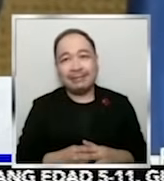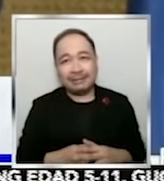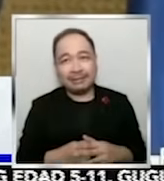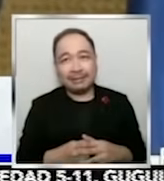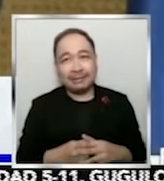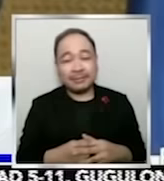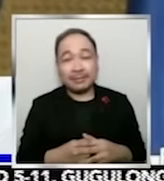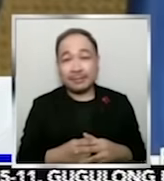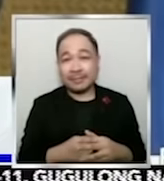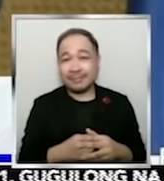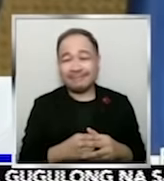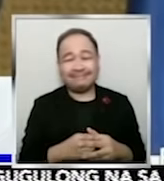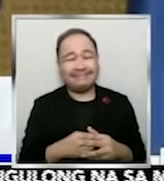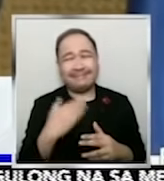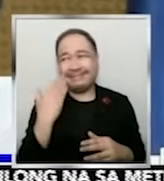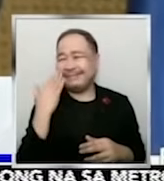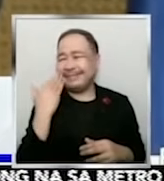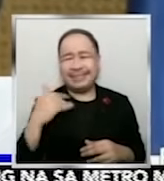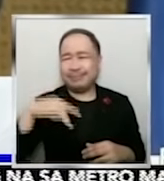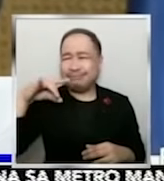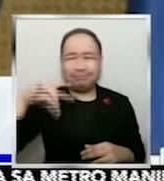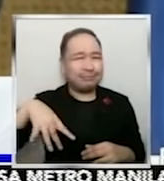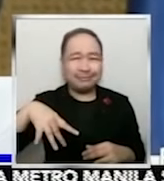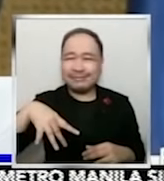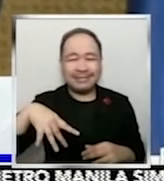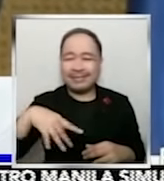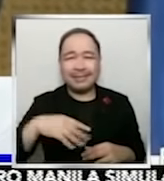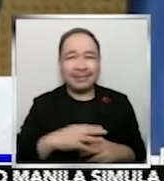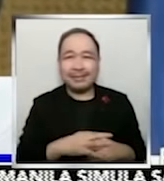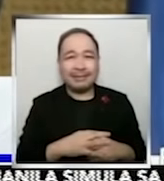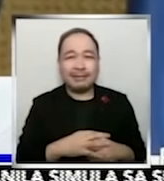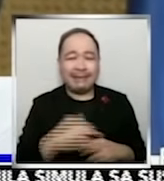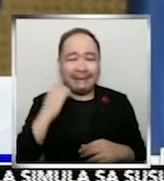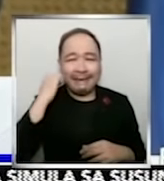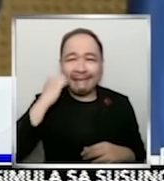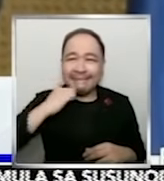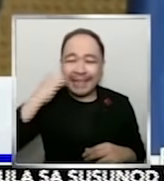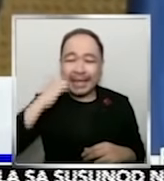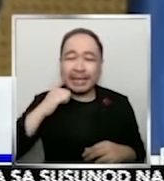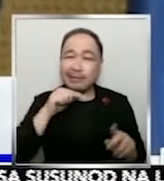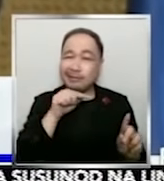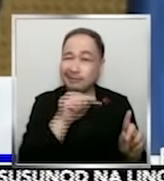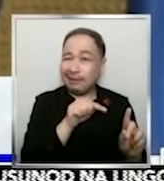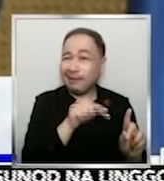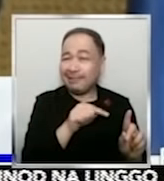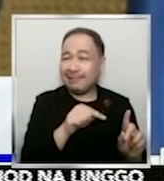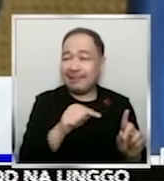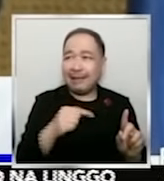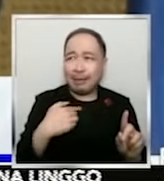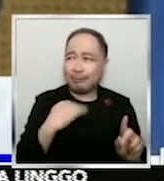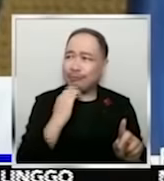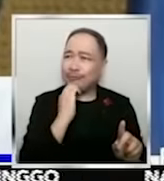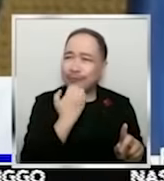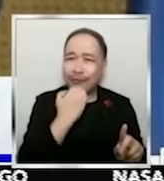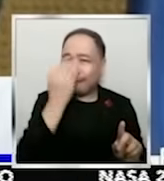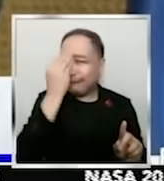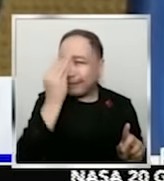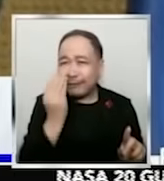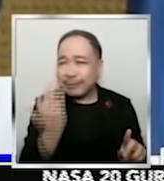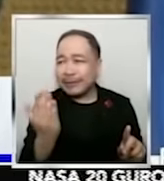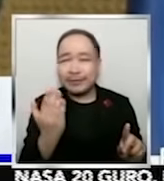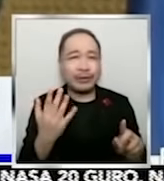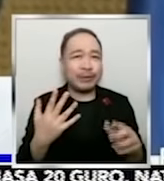Kulang na kulang. Every day, may sasabihin siya na mali o